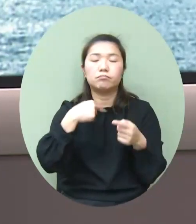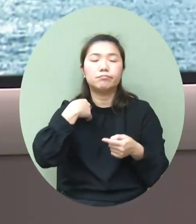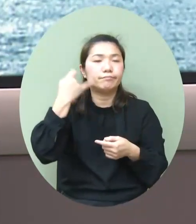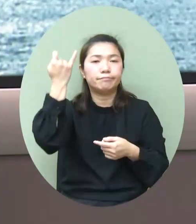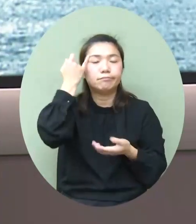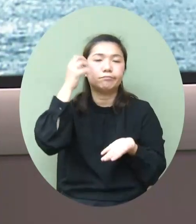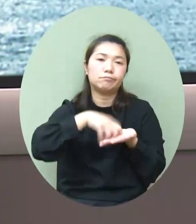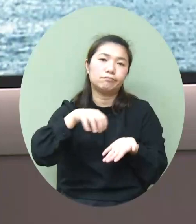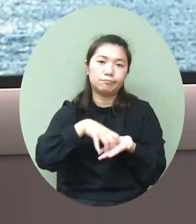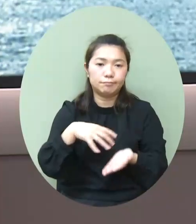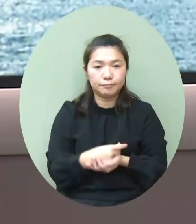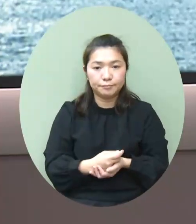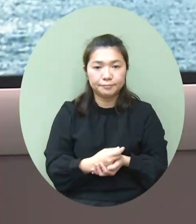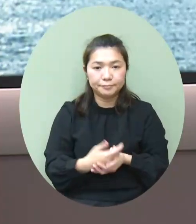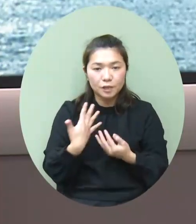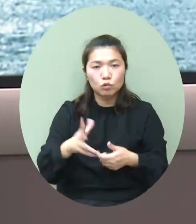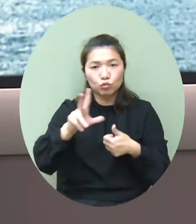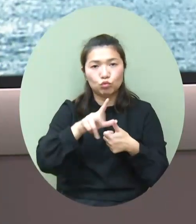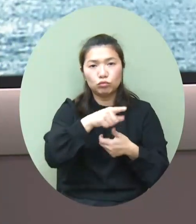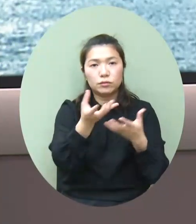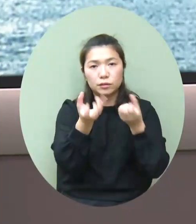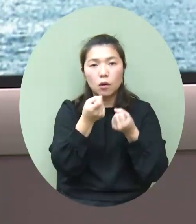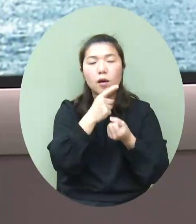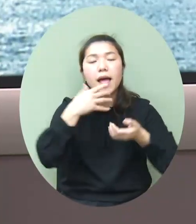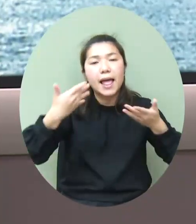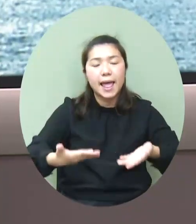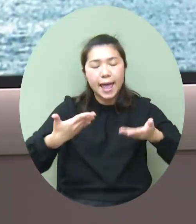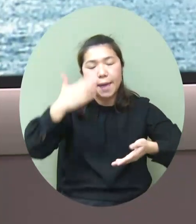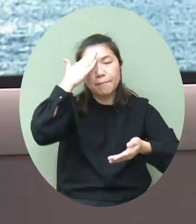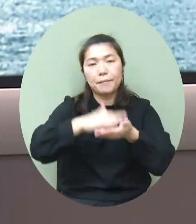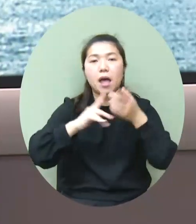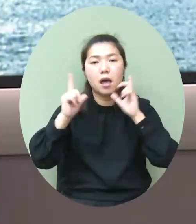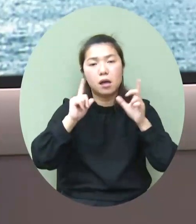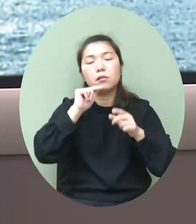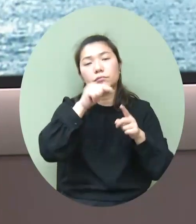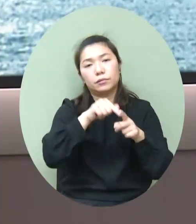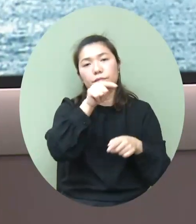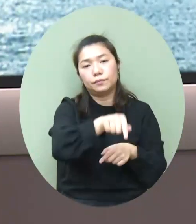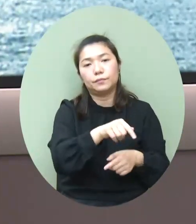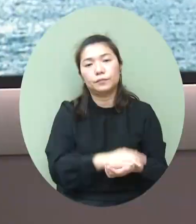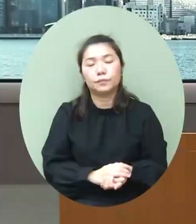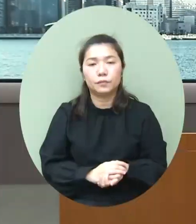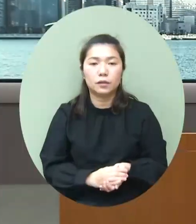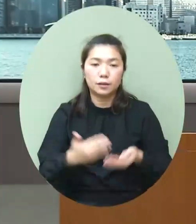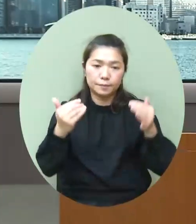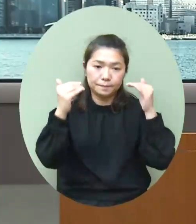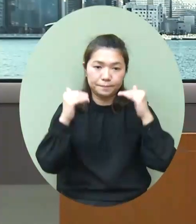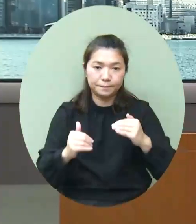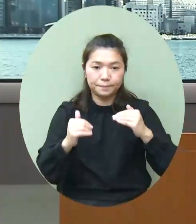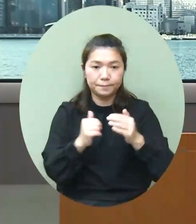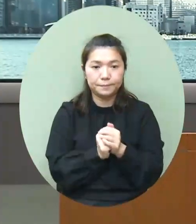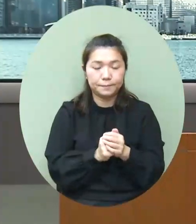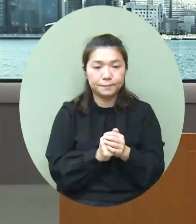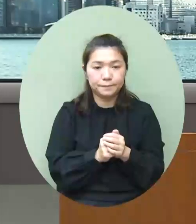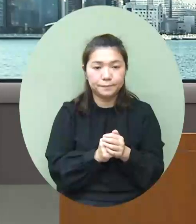但是个别的数目我不是太清楚，他主要收的是轻症的病人。下一条问